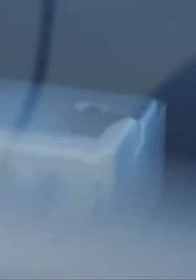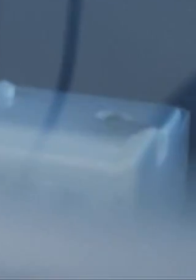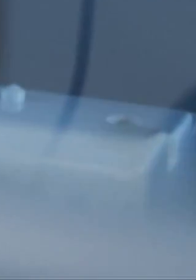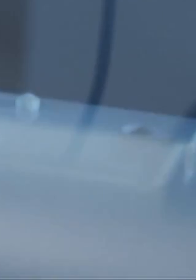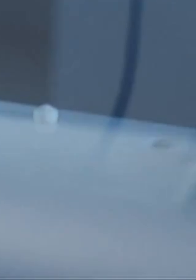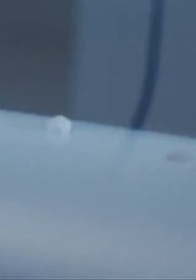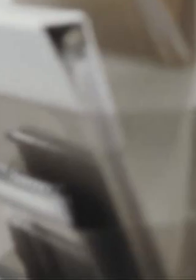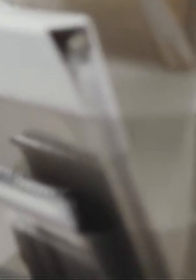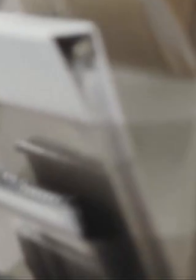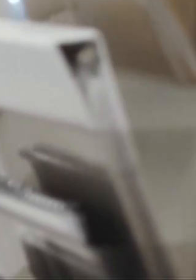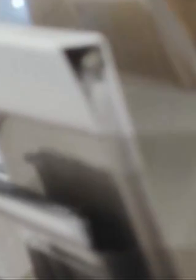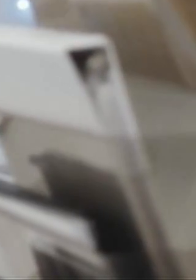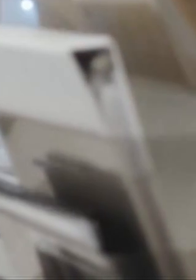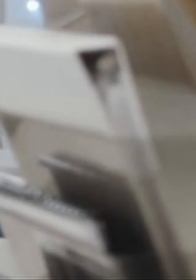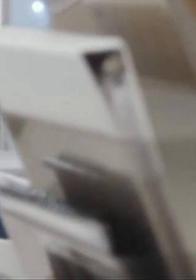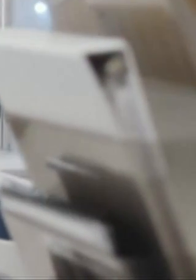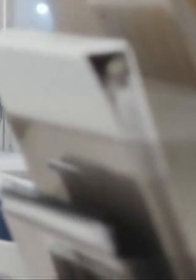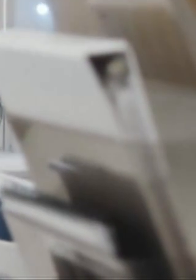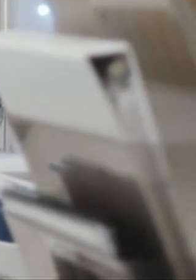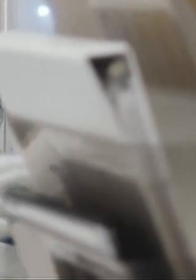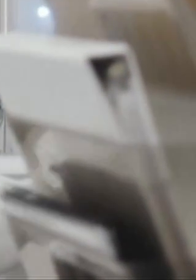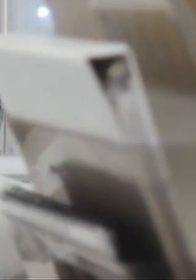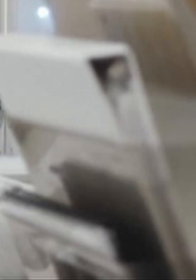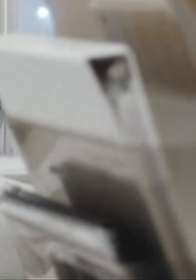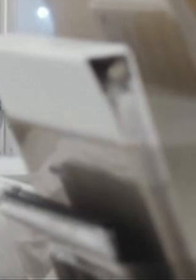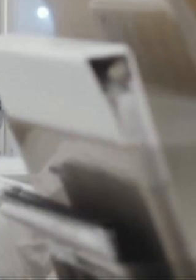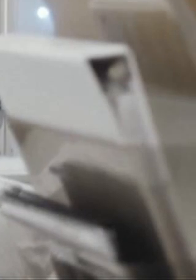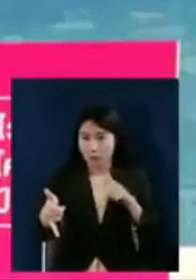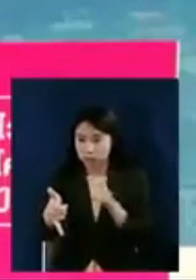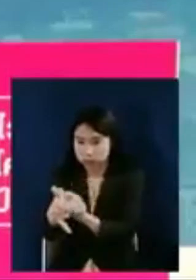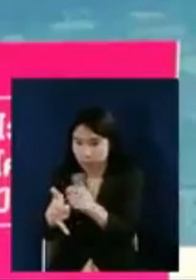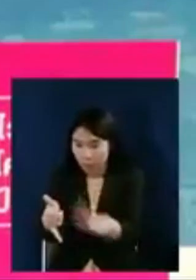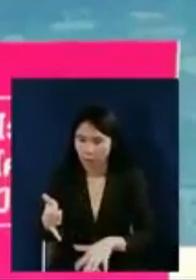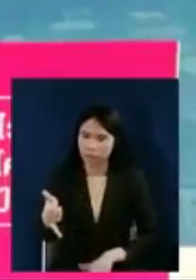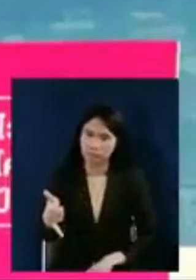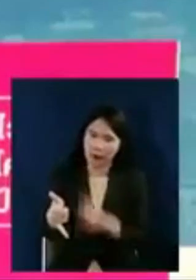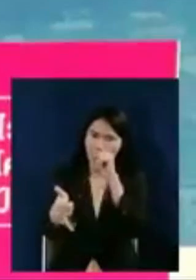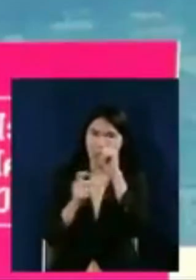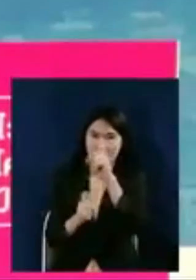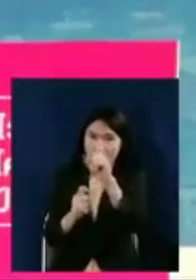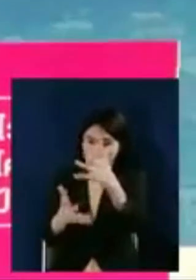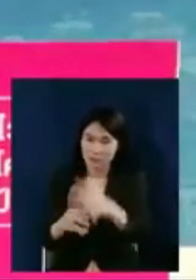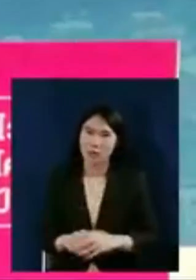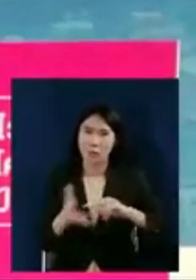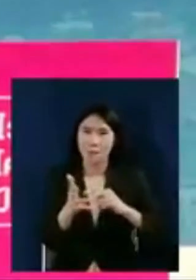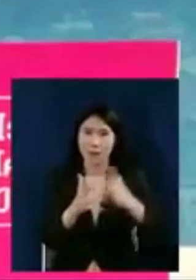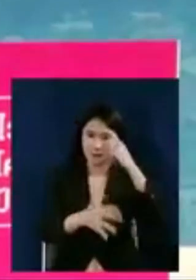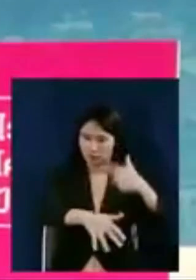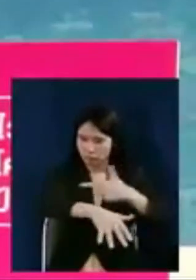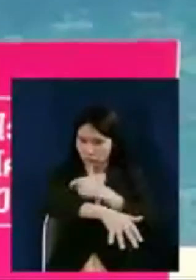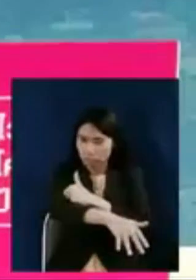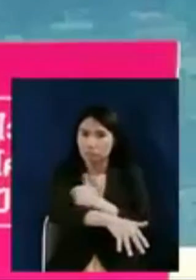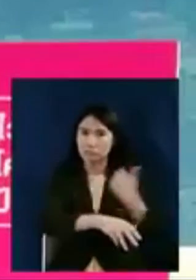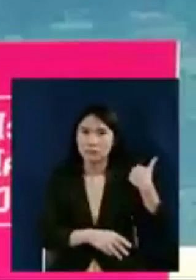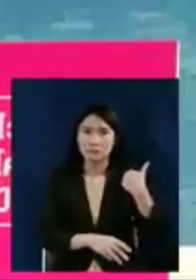กรณีที่บอกว่าเอาเปรียบเทียบสิว่าวัคซีนของแอ็กชันนิกๆกับสิโนแบบไหนตัวไหนดีกว่ากันค่ะคุณเมายังบ่ถ้าอย่างนี้ต้องขออธิบาย